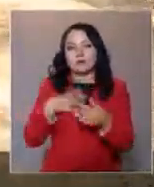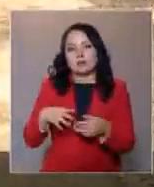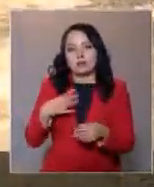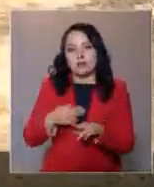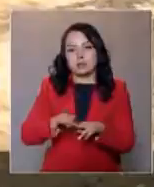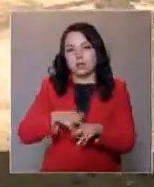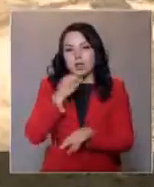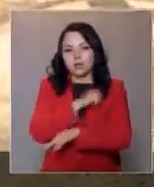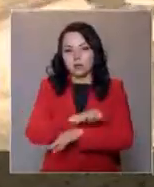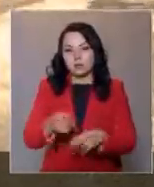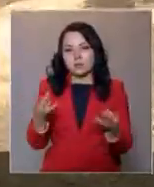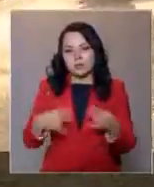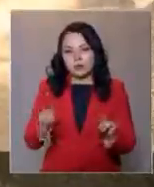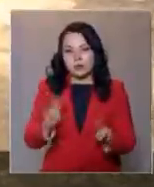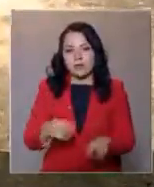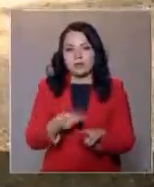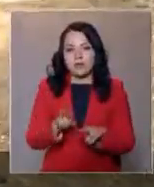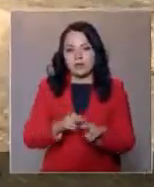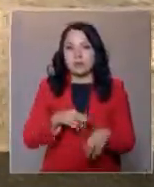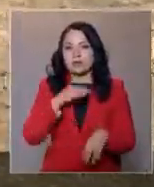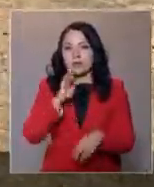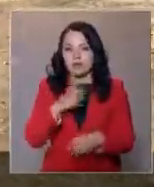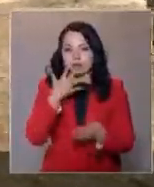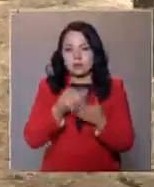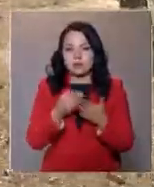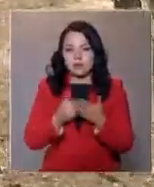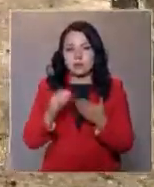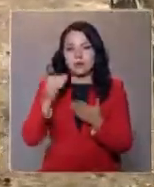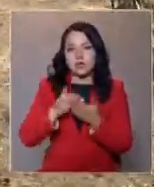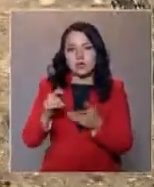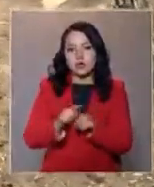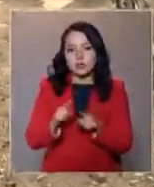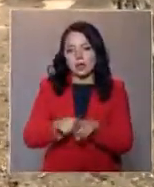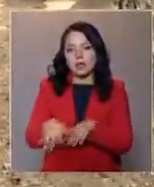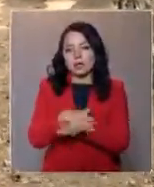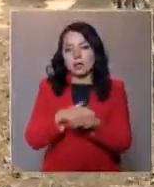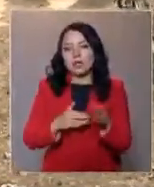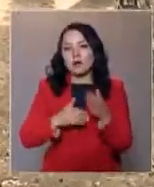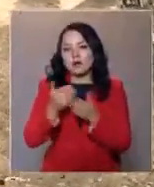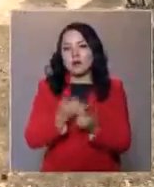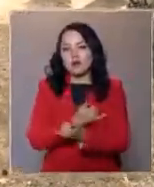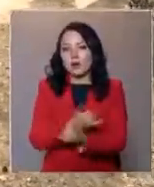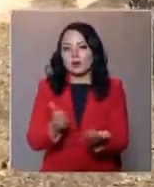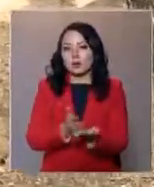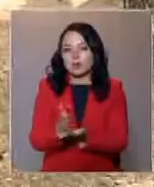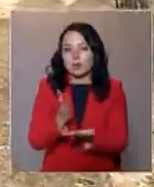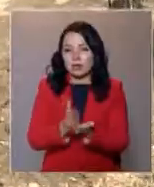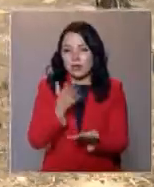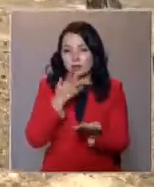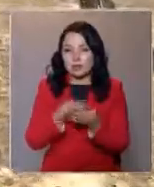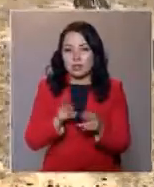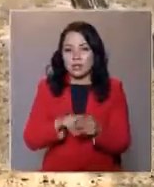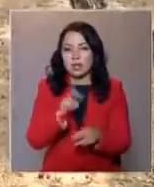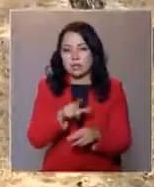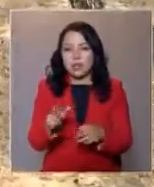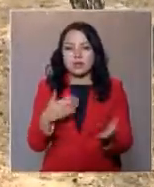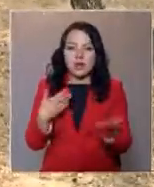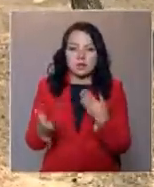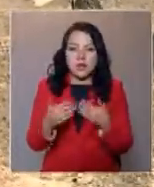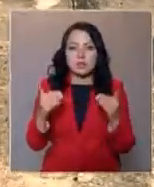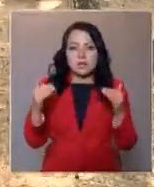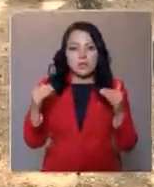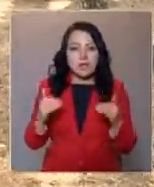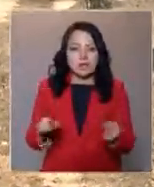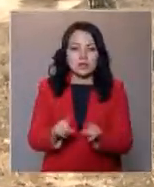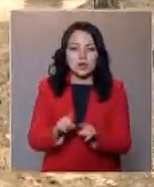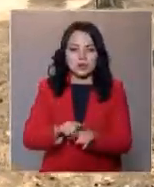ездить за рубежи? Потому что там довольно высокий уровень сервиса и при этом вполне адекватный, даже порой низкий и